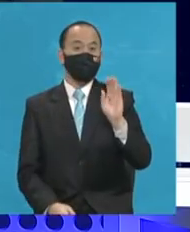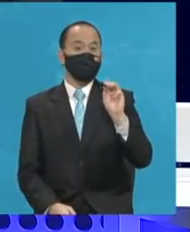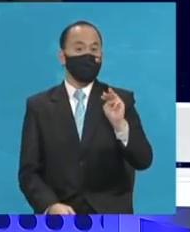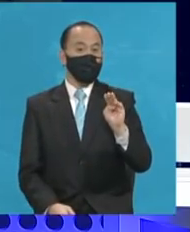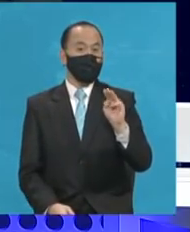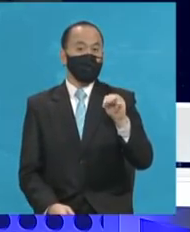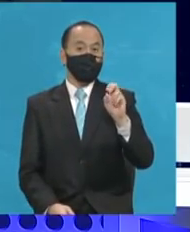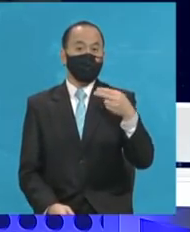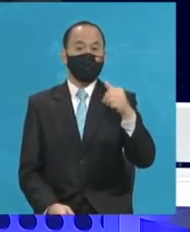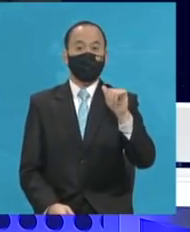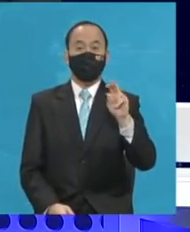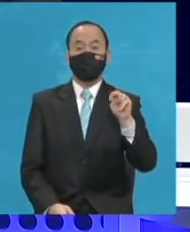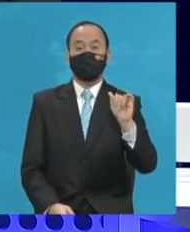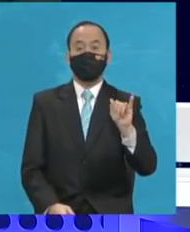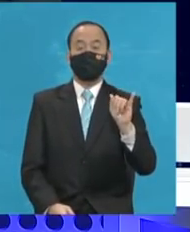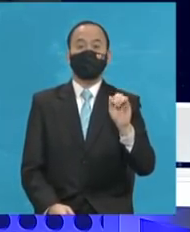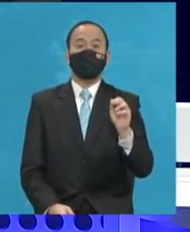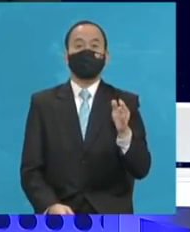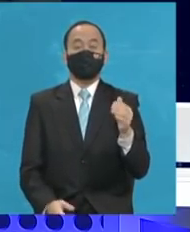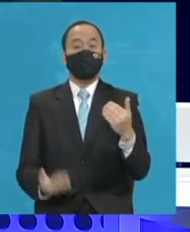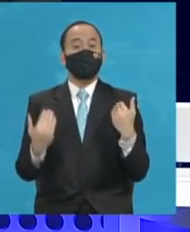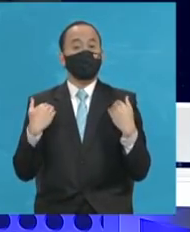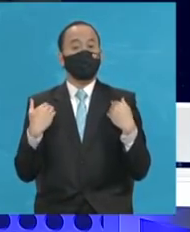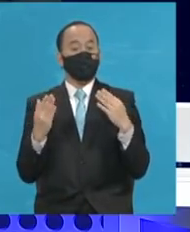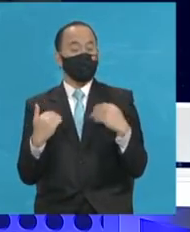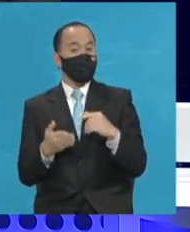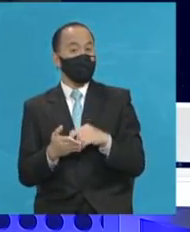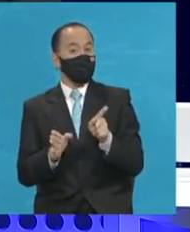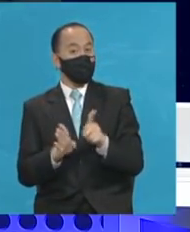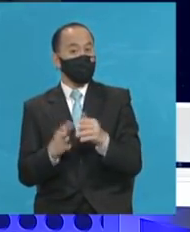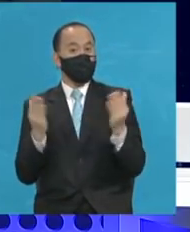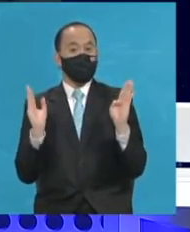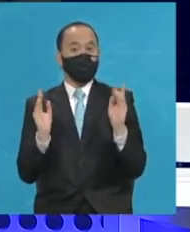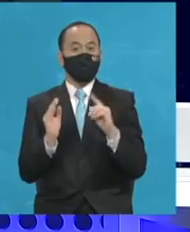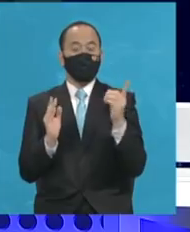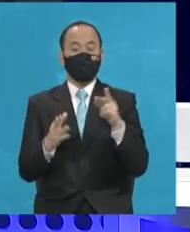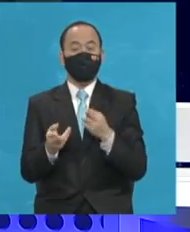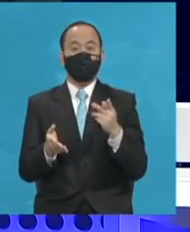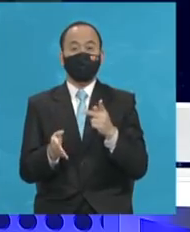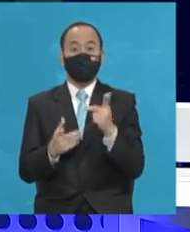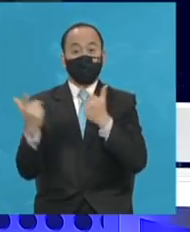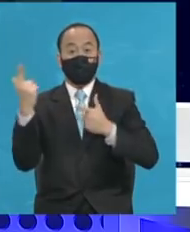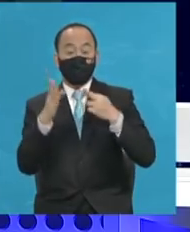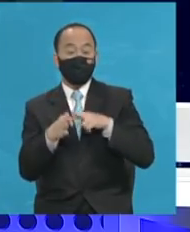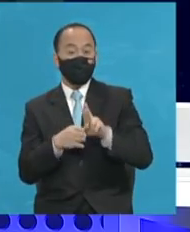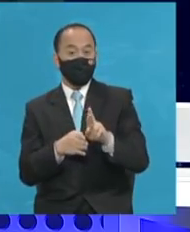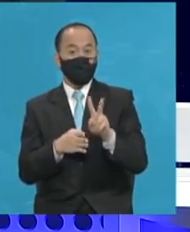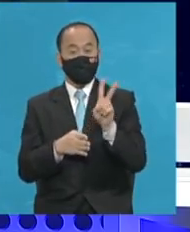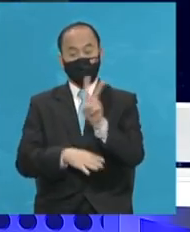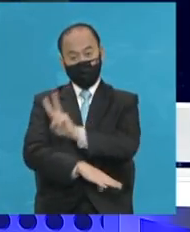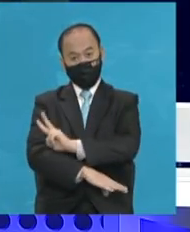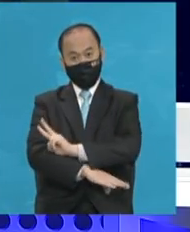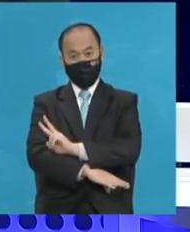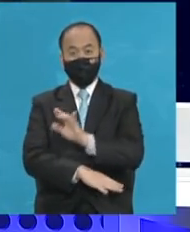datensi Muhaimin Zainal Abidin yang berada di negara ini pakai lawatan wasni selama dua hari terdahulu ke dunia